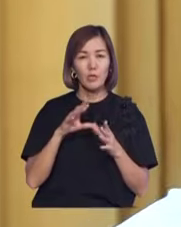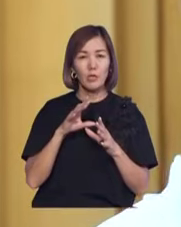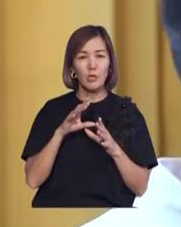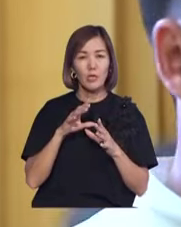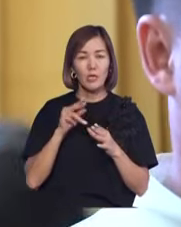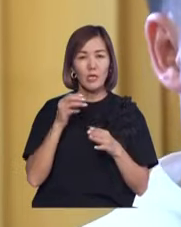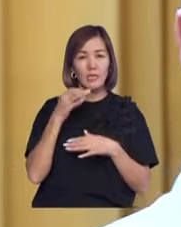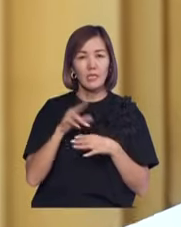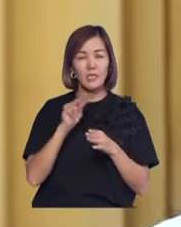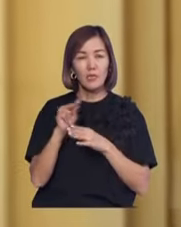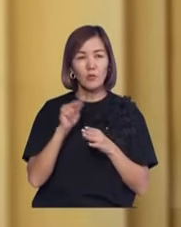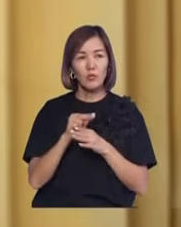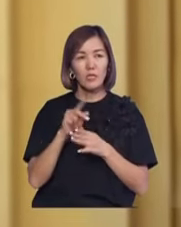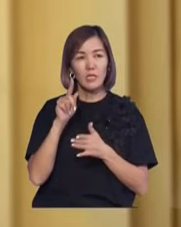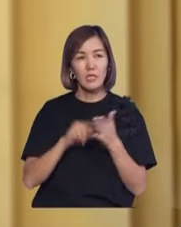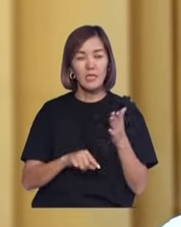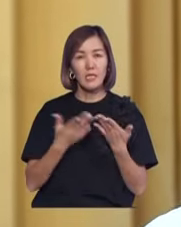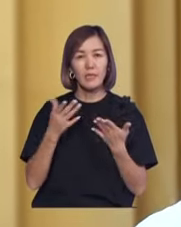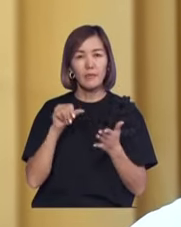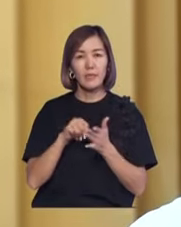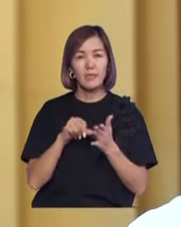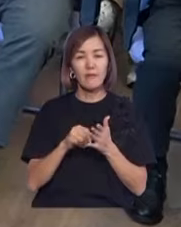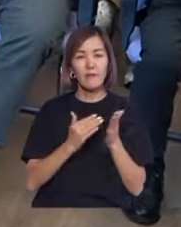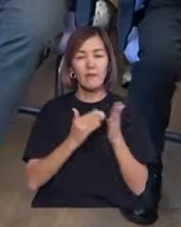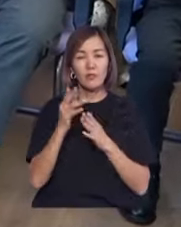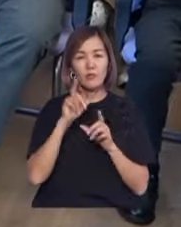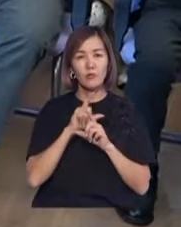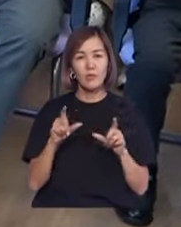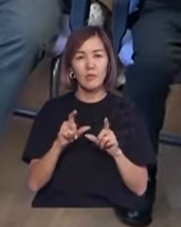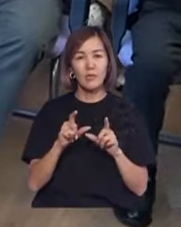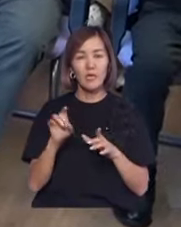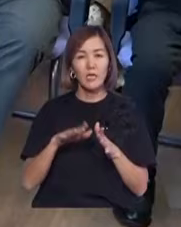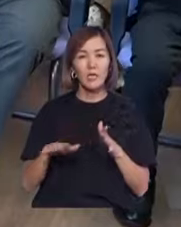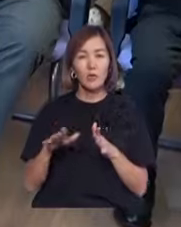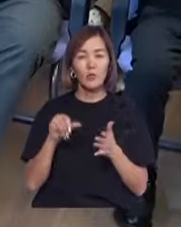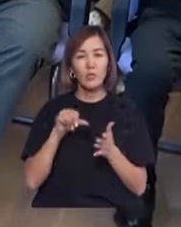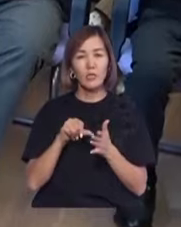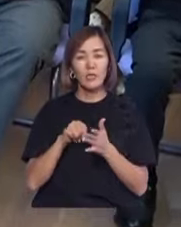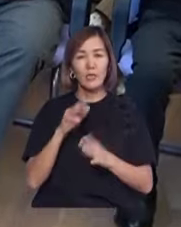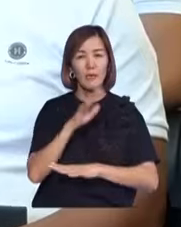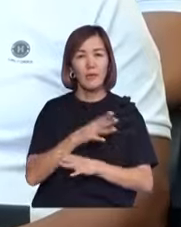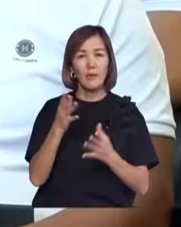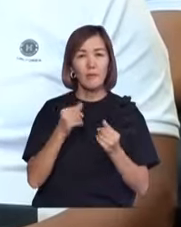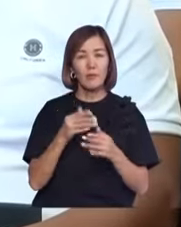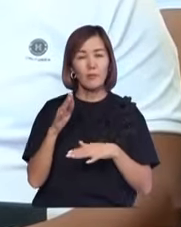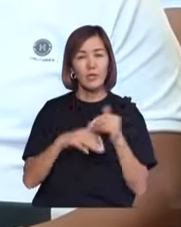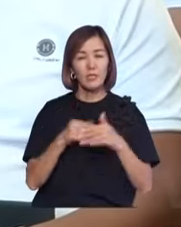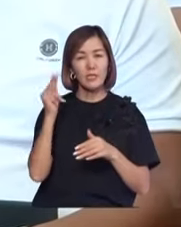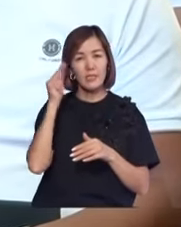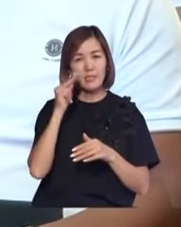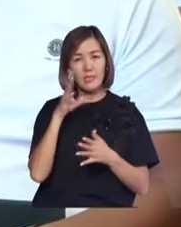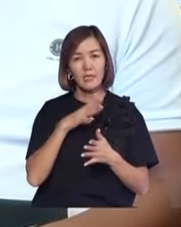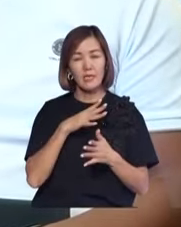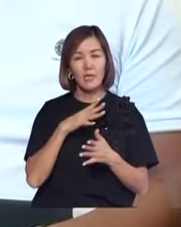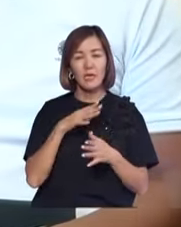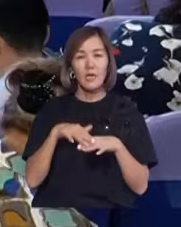Центре изучения религии, а также представителей средних и высших учебных заведений региона. Участники тренинга получили практические